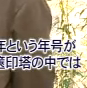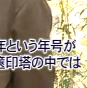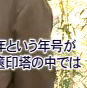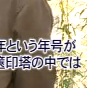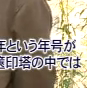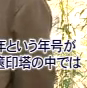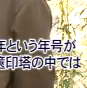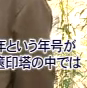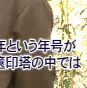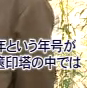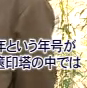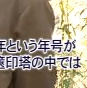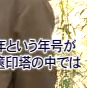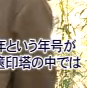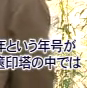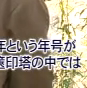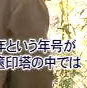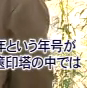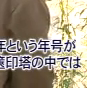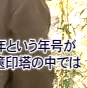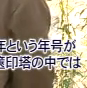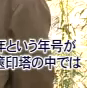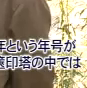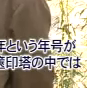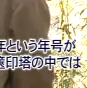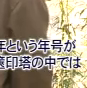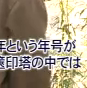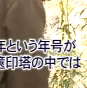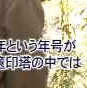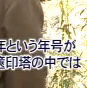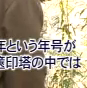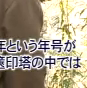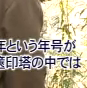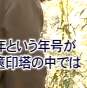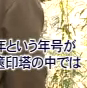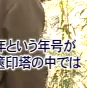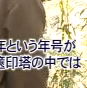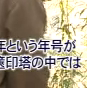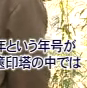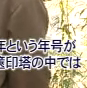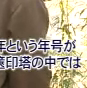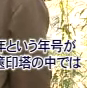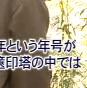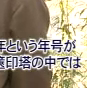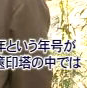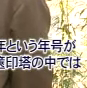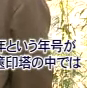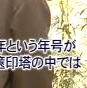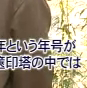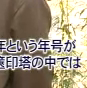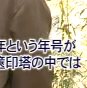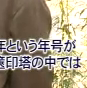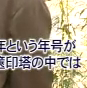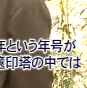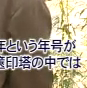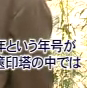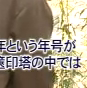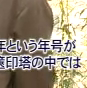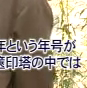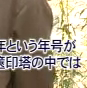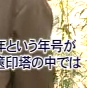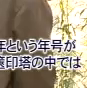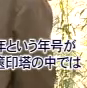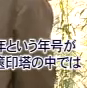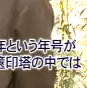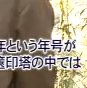1259年という年号が刻まれてましてね、年号の明らかな宝鏡印塔の